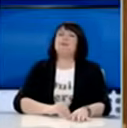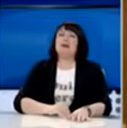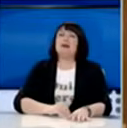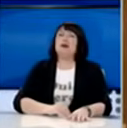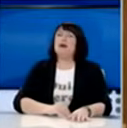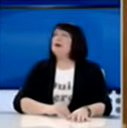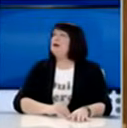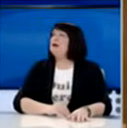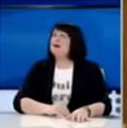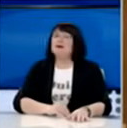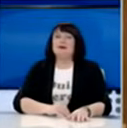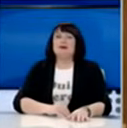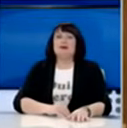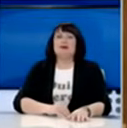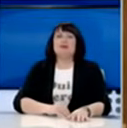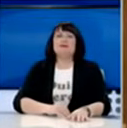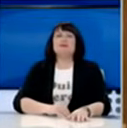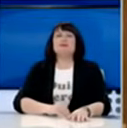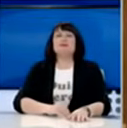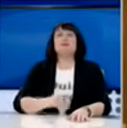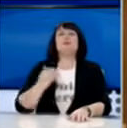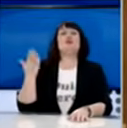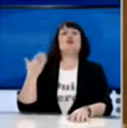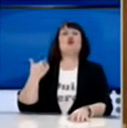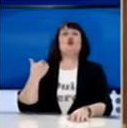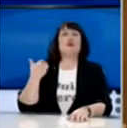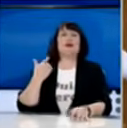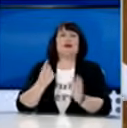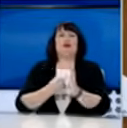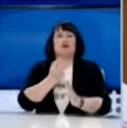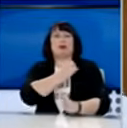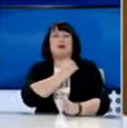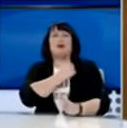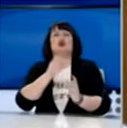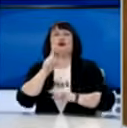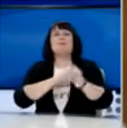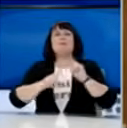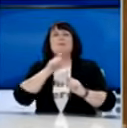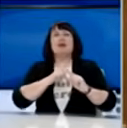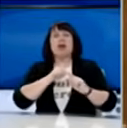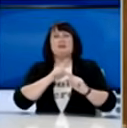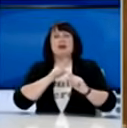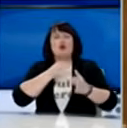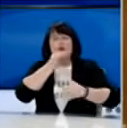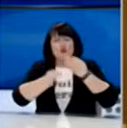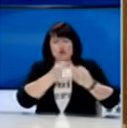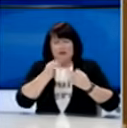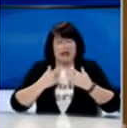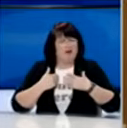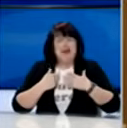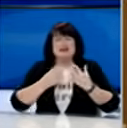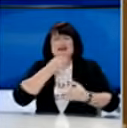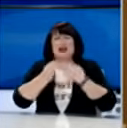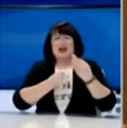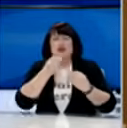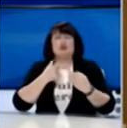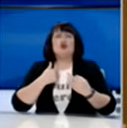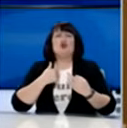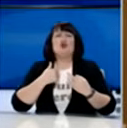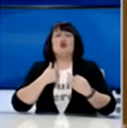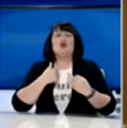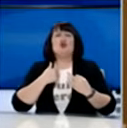επειδή την προηγούμενη φορά με ρωτήσατε ποια είμαι εγώ που τα λέω αυτά και